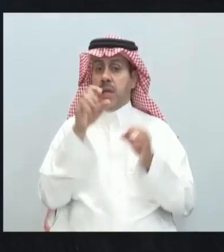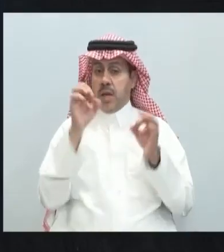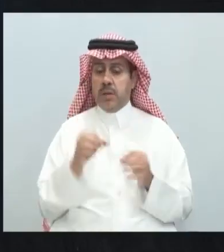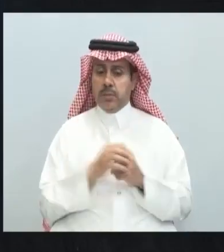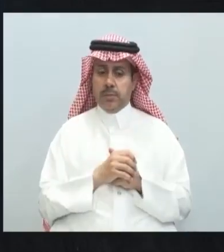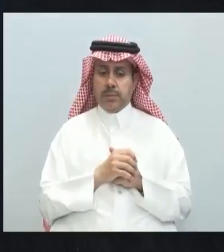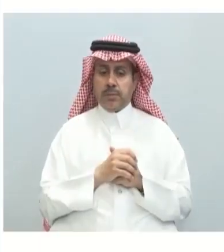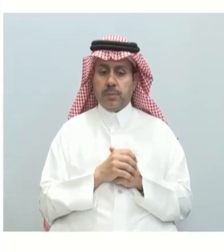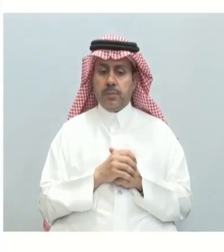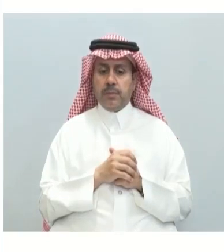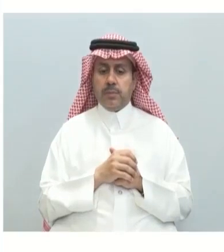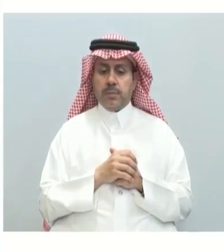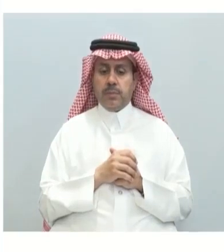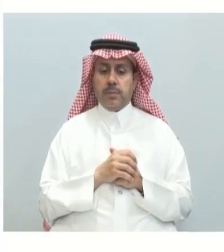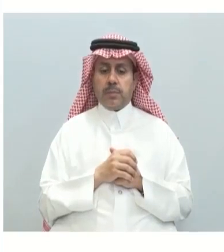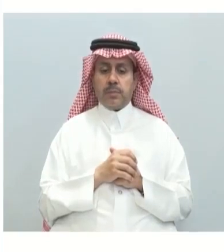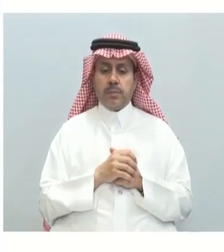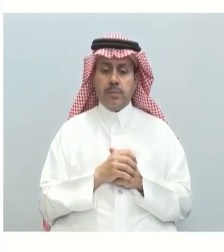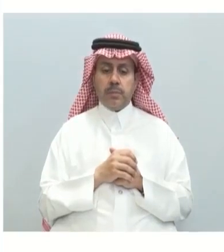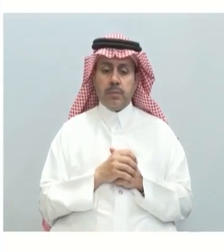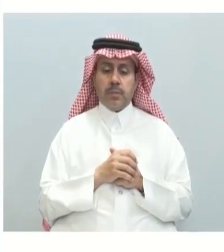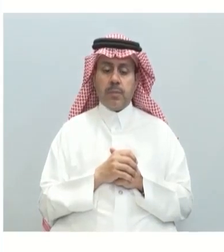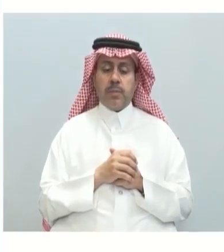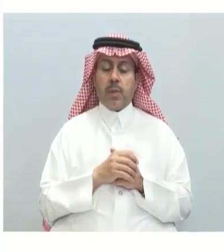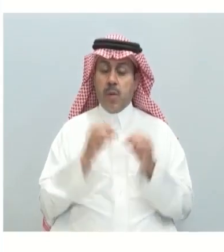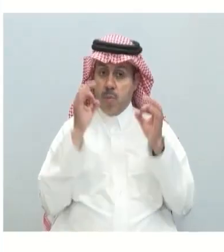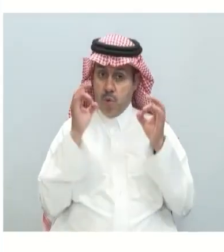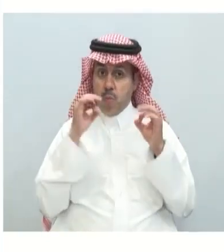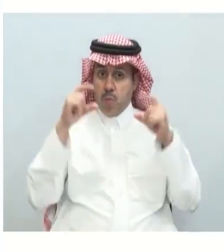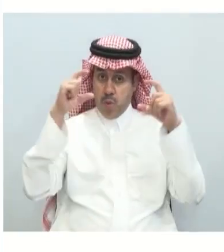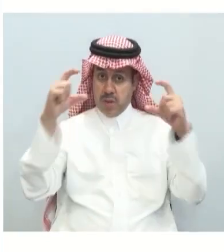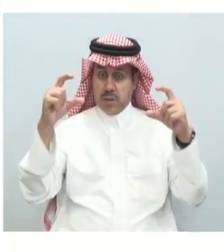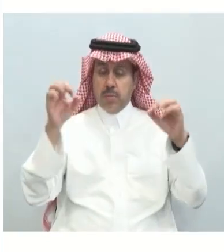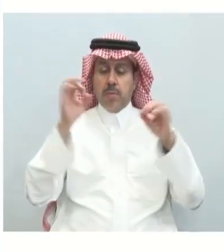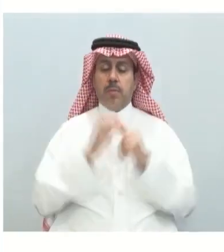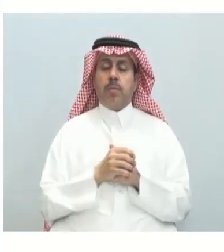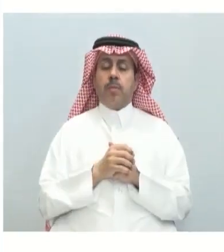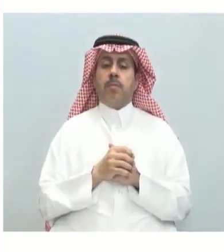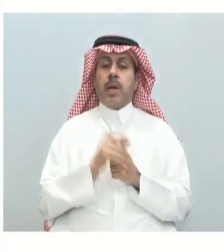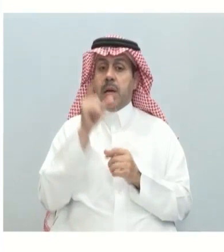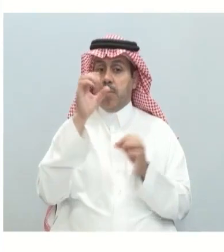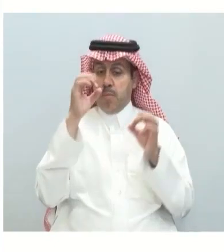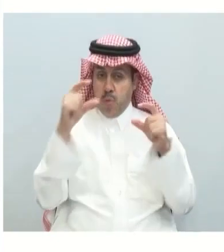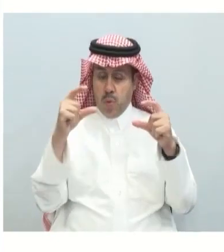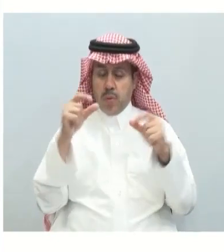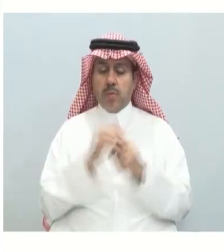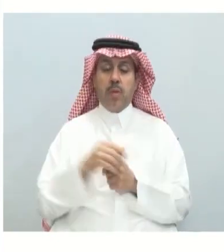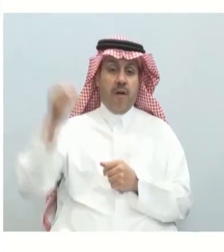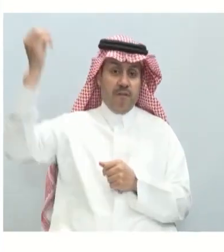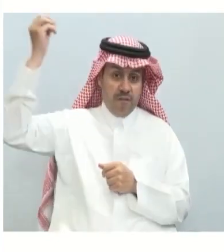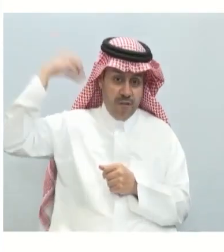احسنتم الموضوع الذي يناسب ان يوضع موضوعا مختارا للايت هو فضل